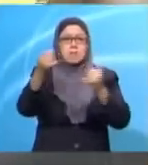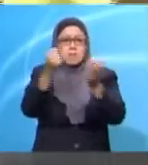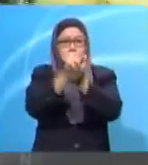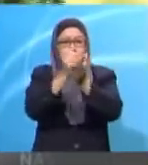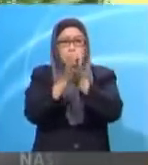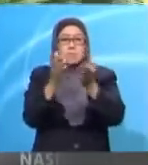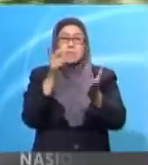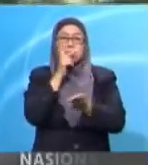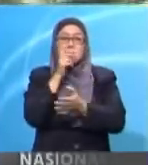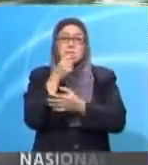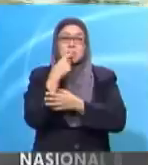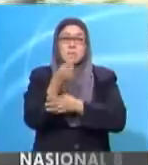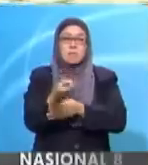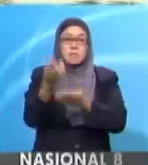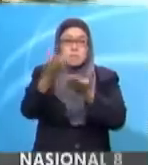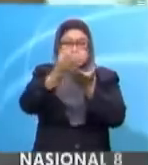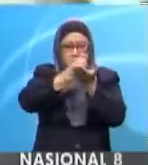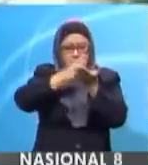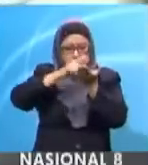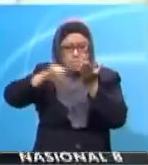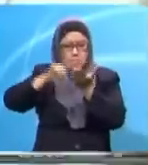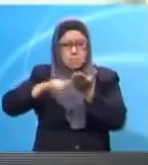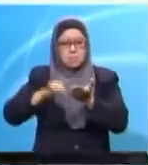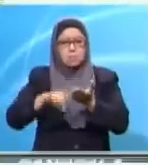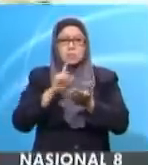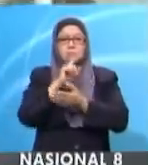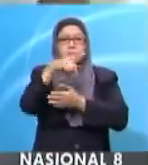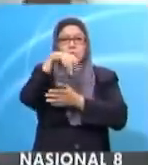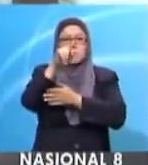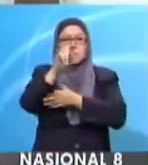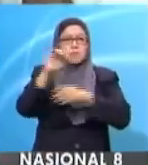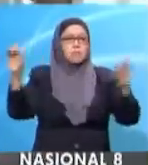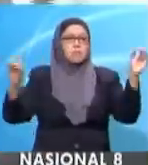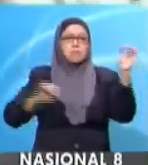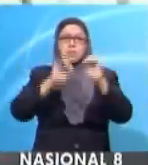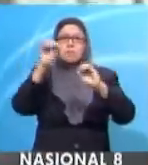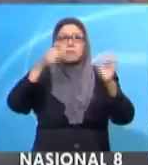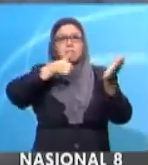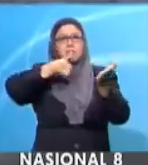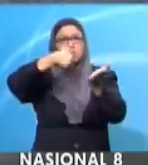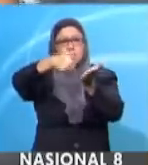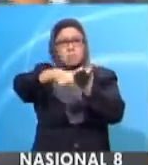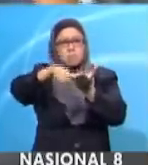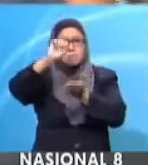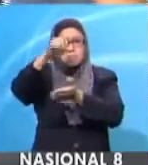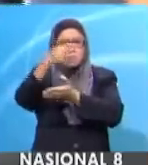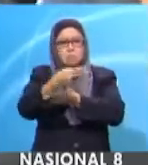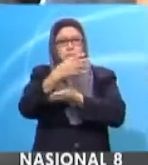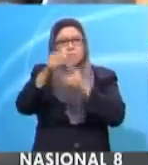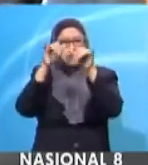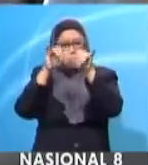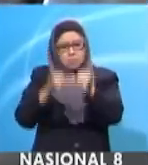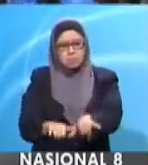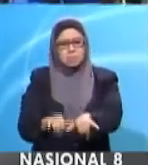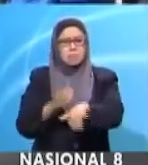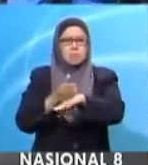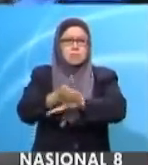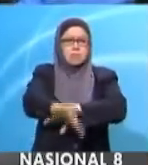berkata hasil sesat mendapatiti itu tidak mempunyai dokumen perjalanan yang sah dan tinggal lebih